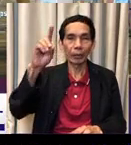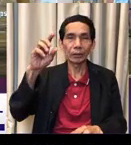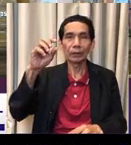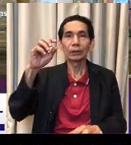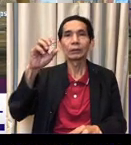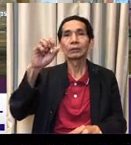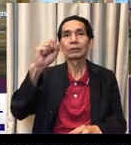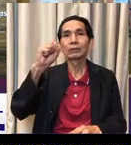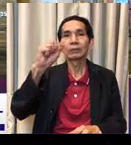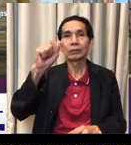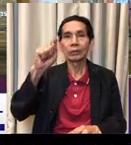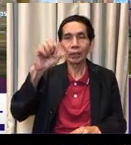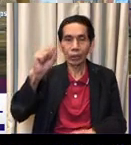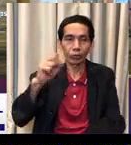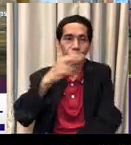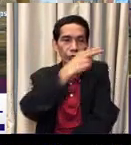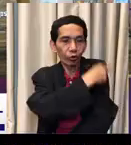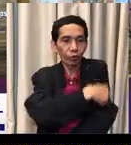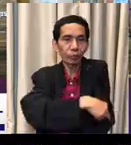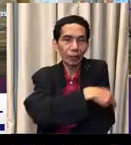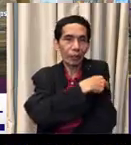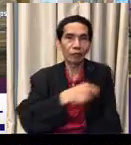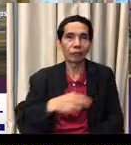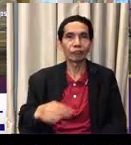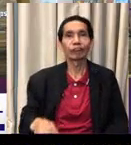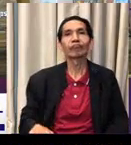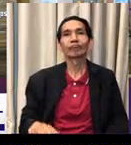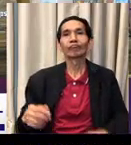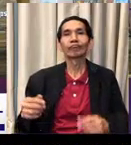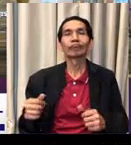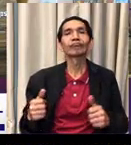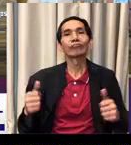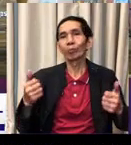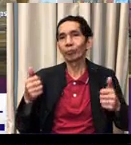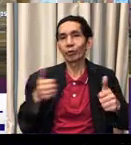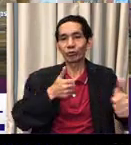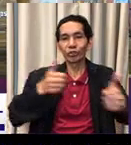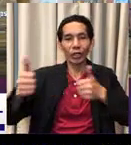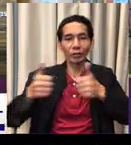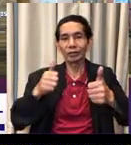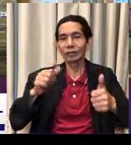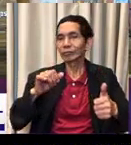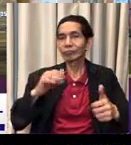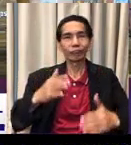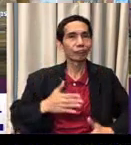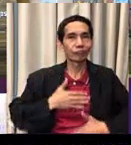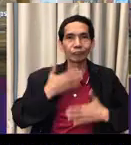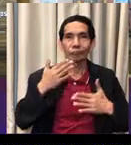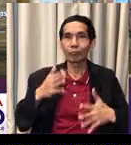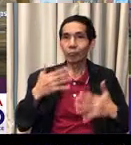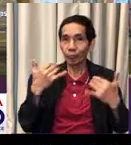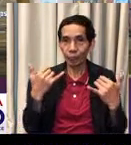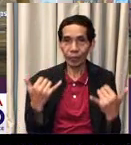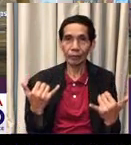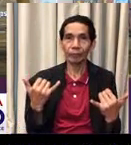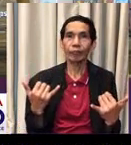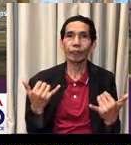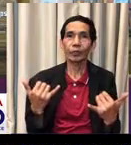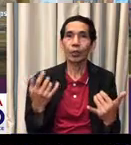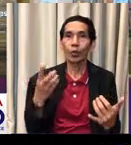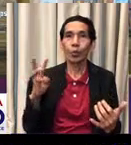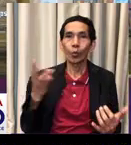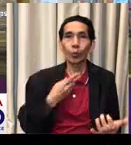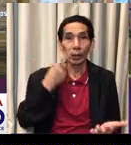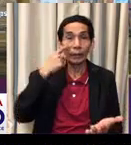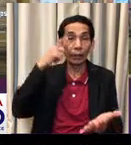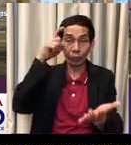Ha? Very competitive yung justice. Kaya nakakatuwa lang kasi ngayon, re-recognize